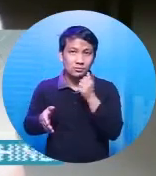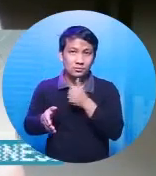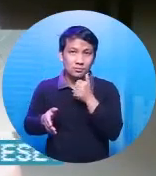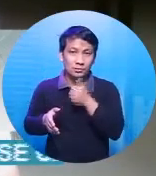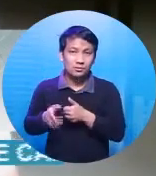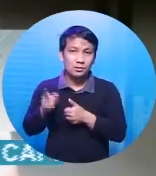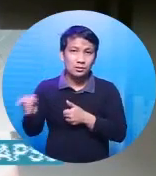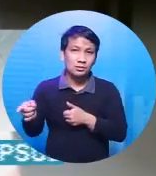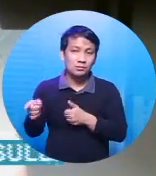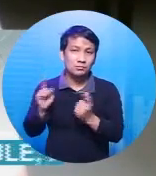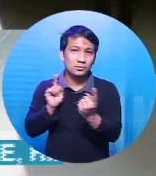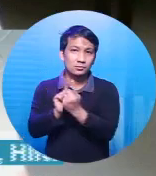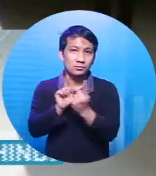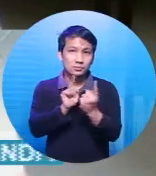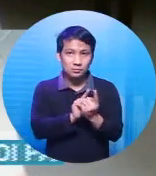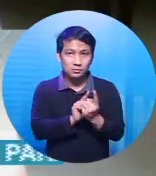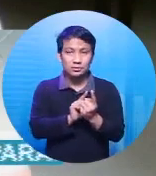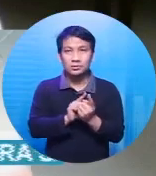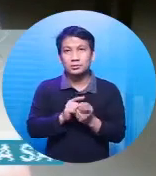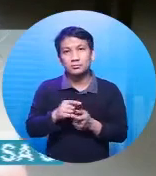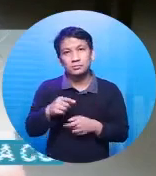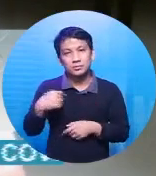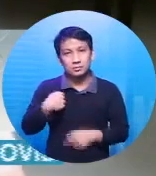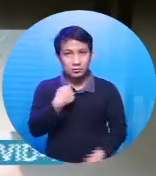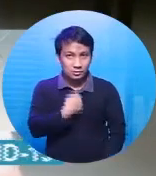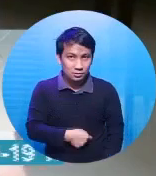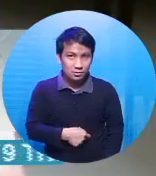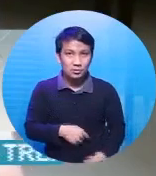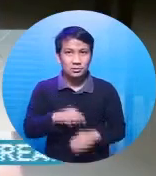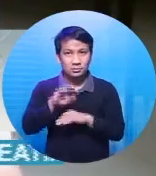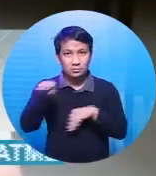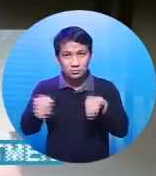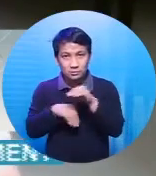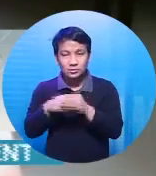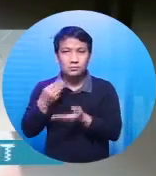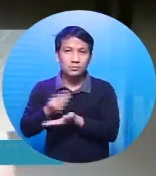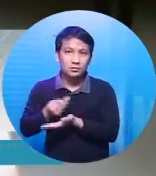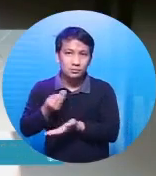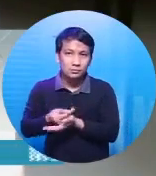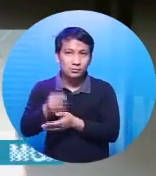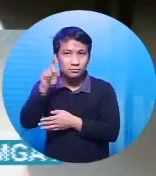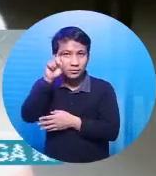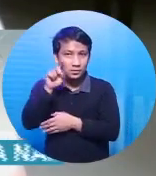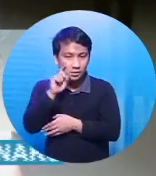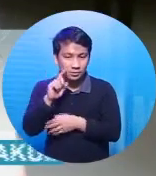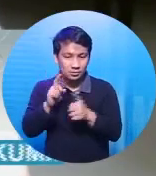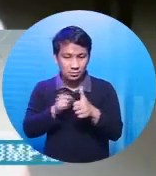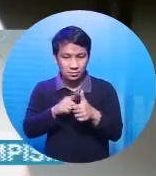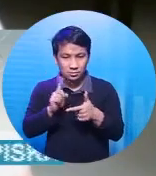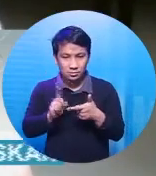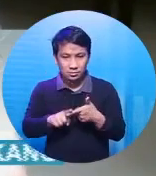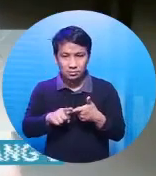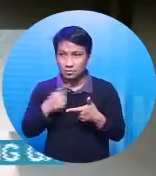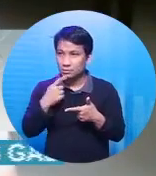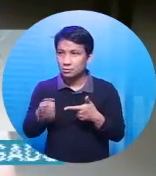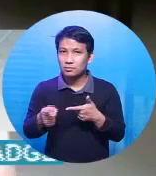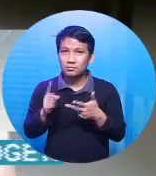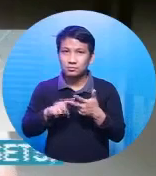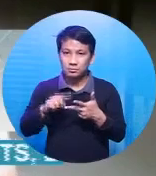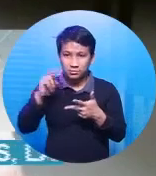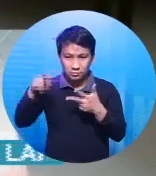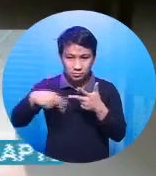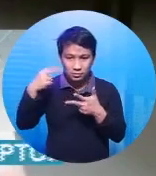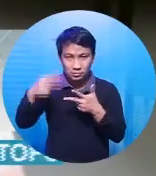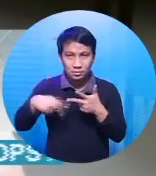daw nakikipagkita dun sa isang Chinese at para kapalit ng pera ay nakikipagtalik. Second, sinabi niya pa po kanina na may video daw